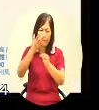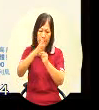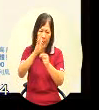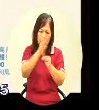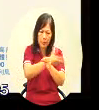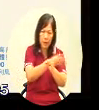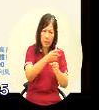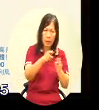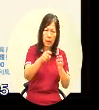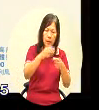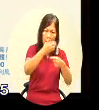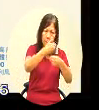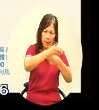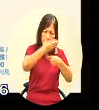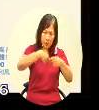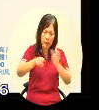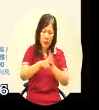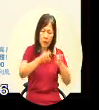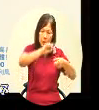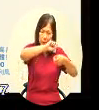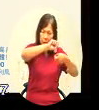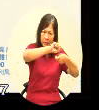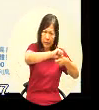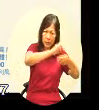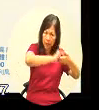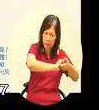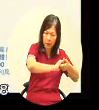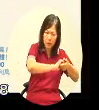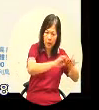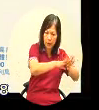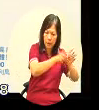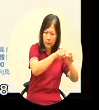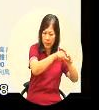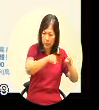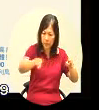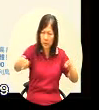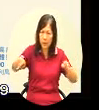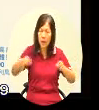以分成从茄萣区开始一直到